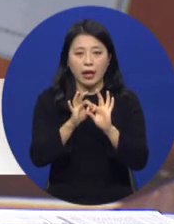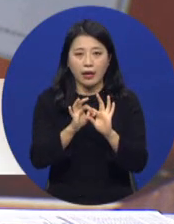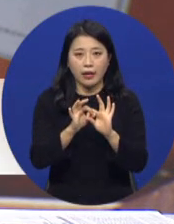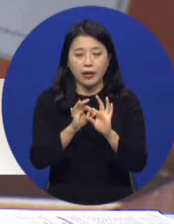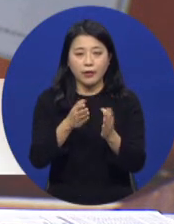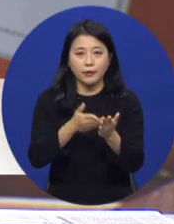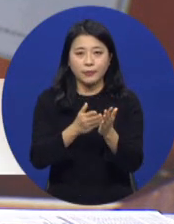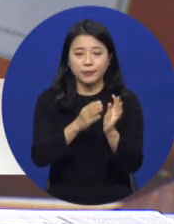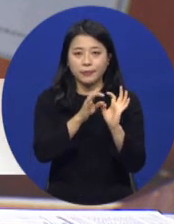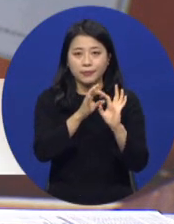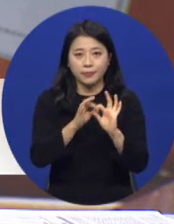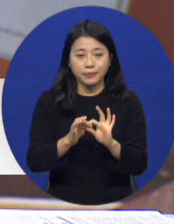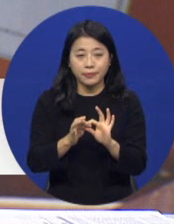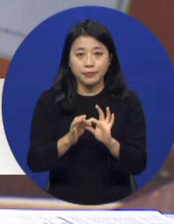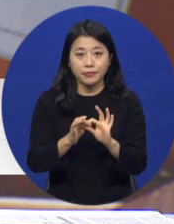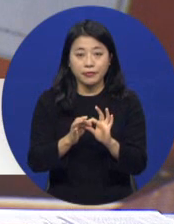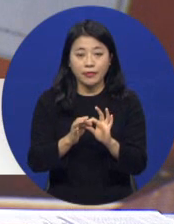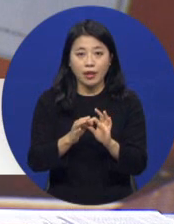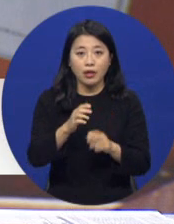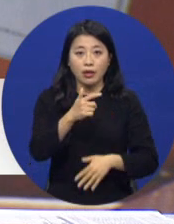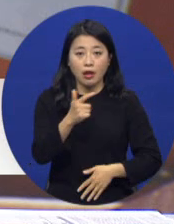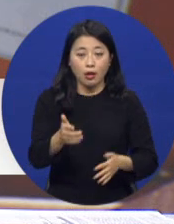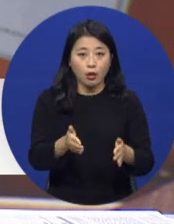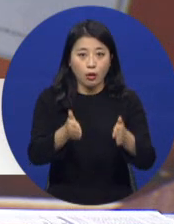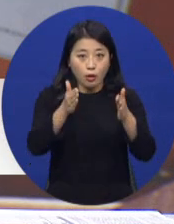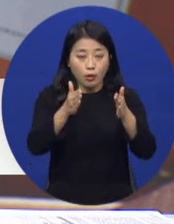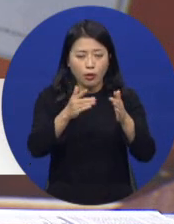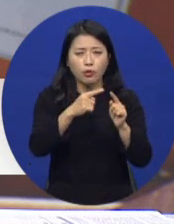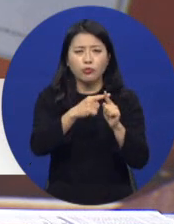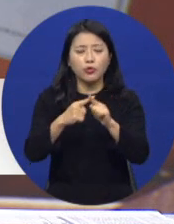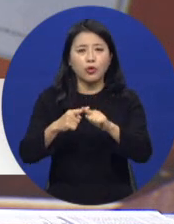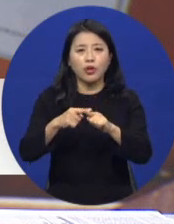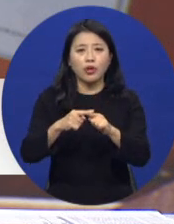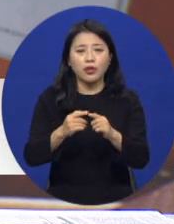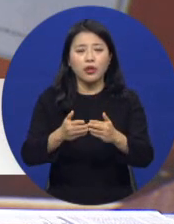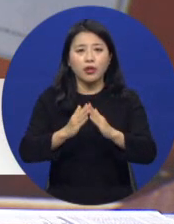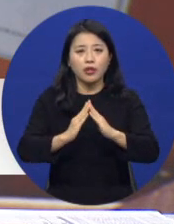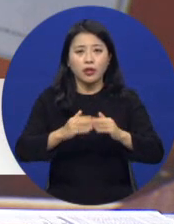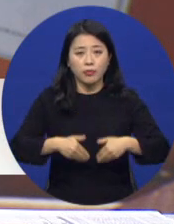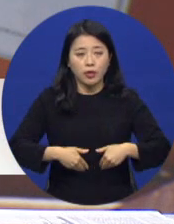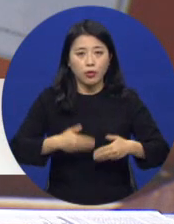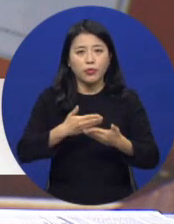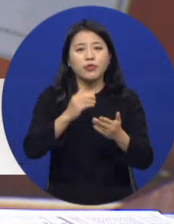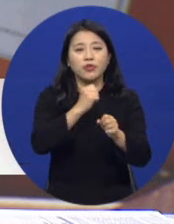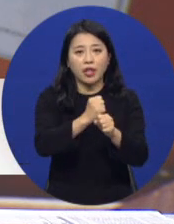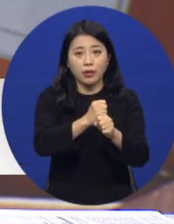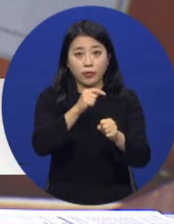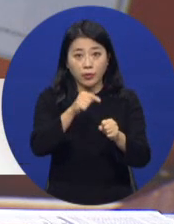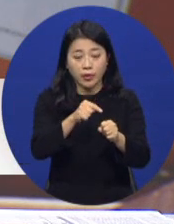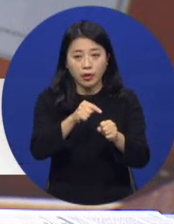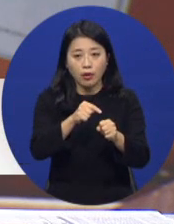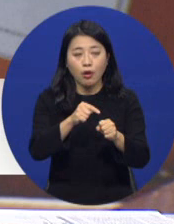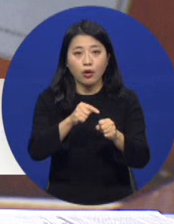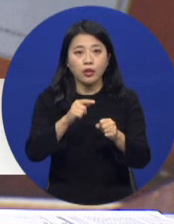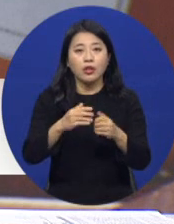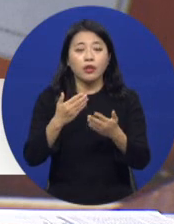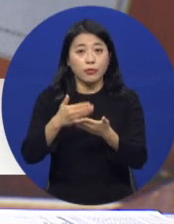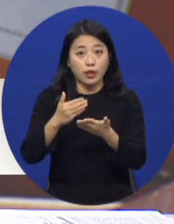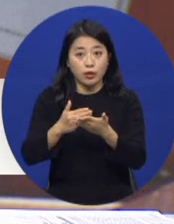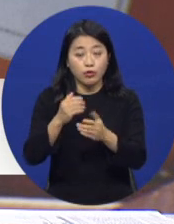이어갑니다 대형 건축물의 의무적으로 설치하도록 한 미술 작품은 제주도 미술작품